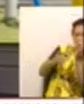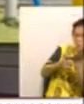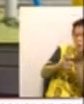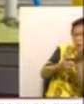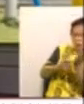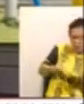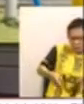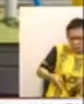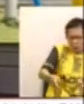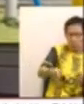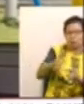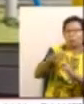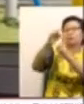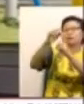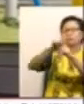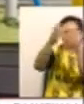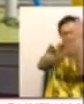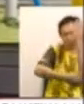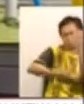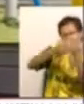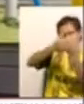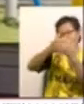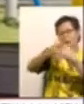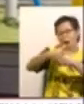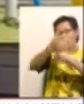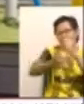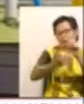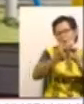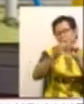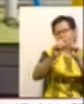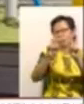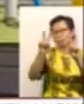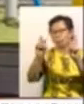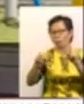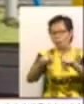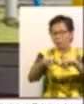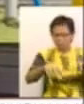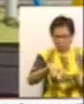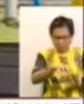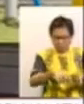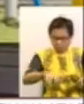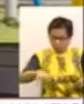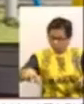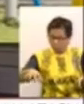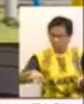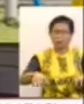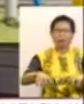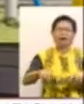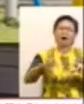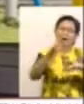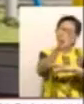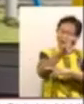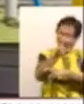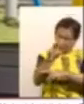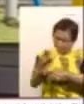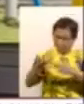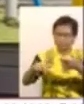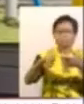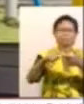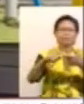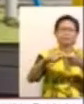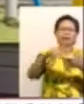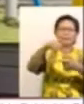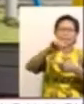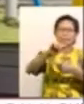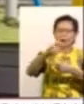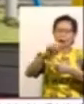utama di seluruh negara awal tahun 2020. Antara lokasi berkenaan termasuk kawasan rehat dan rawat R&R